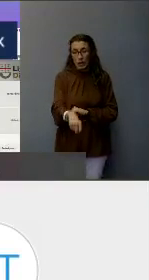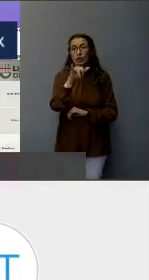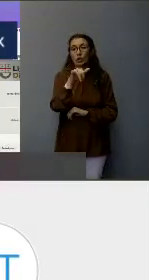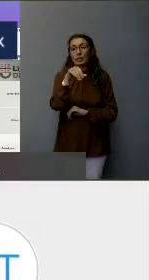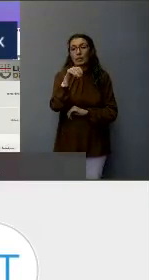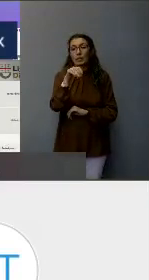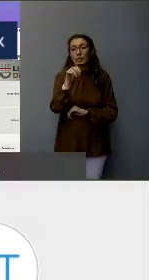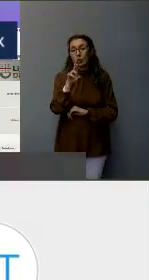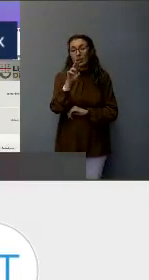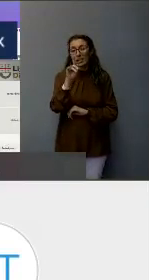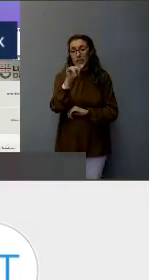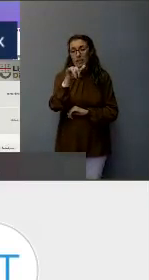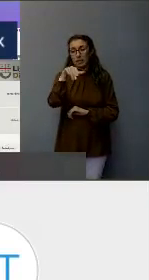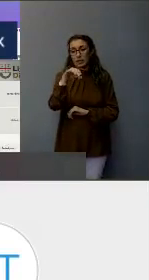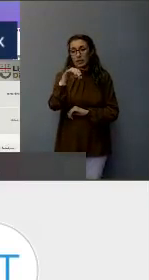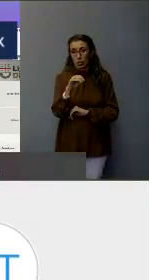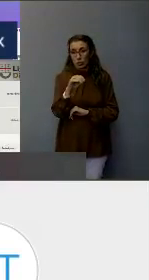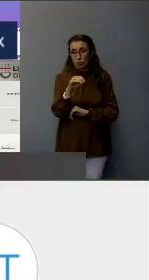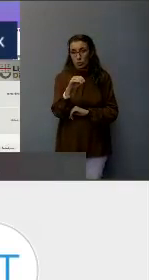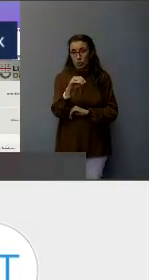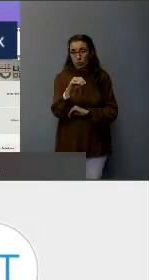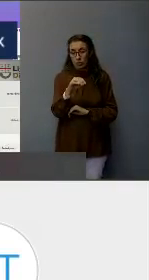consigliere immordino